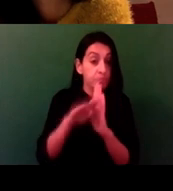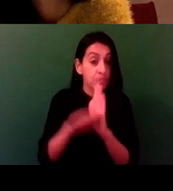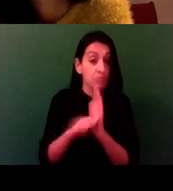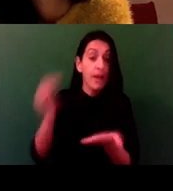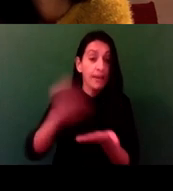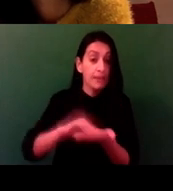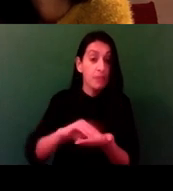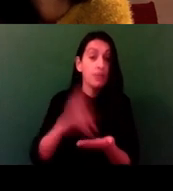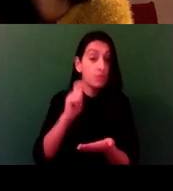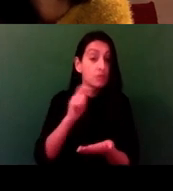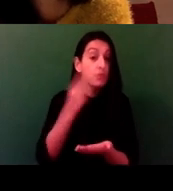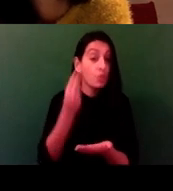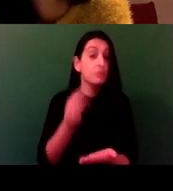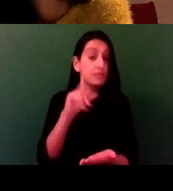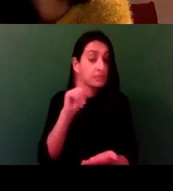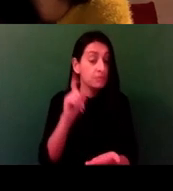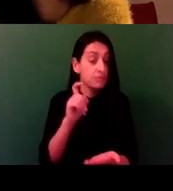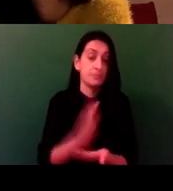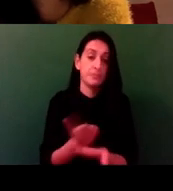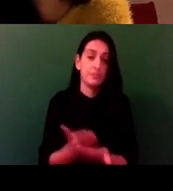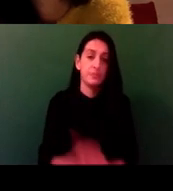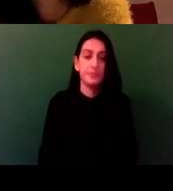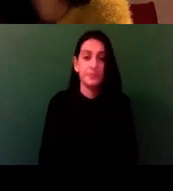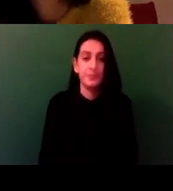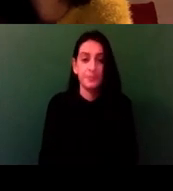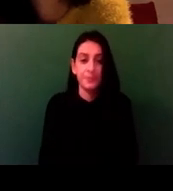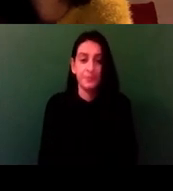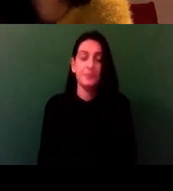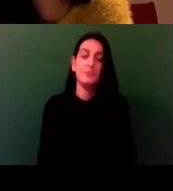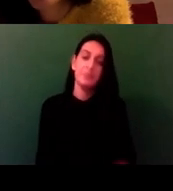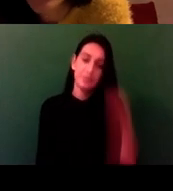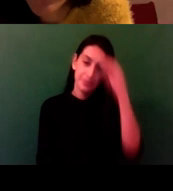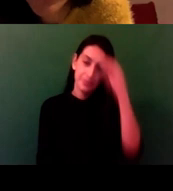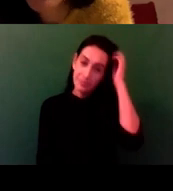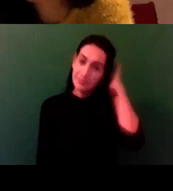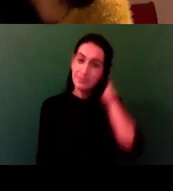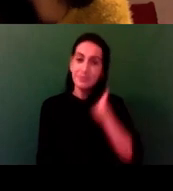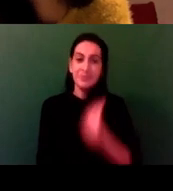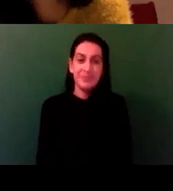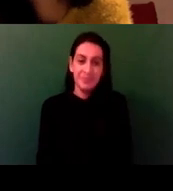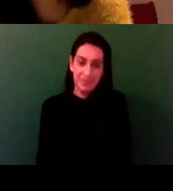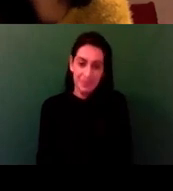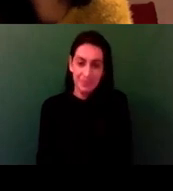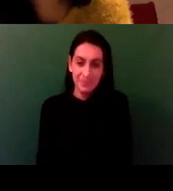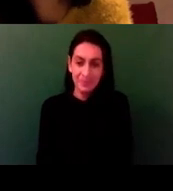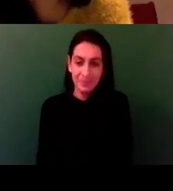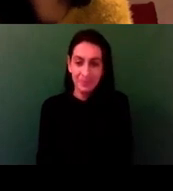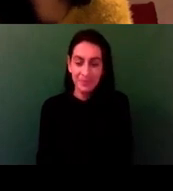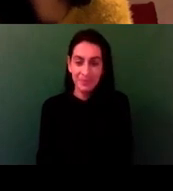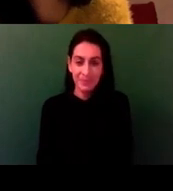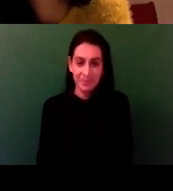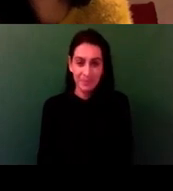Teşekkür ederim. Peki. Teşekkür ediyoruz. Bu oturumu da böylece sonlandırmış olduk. Şimdi